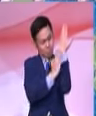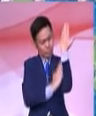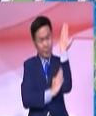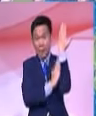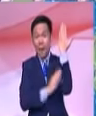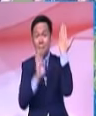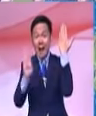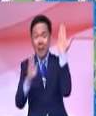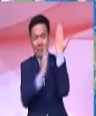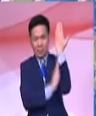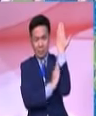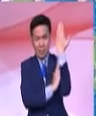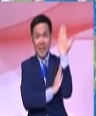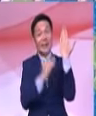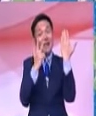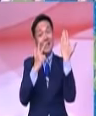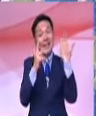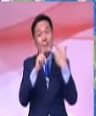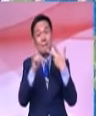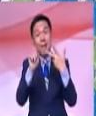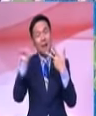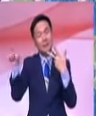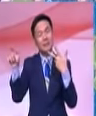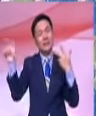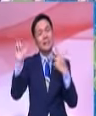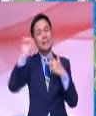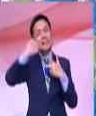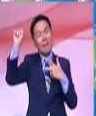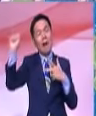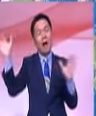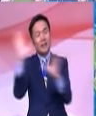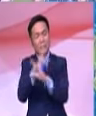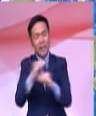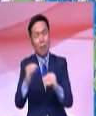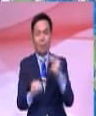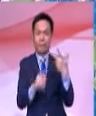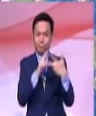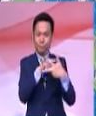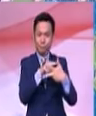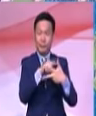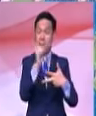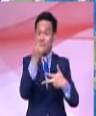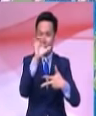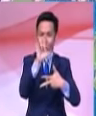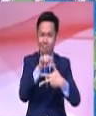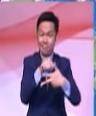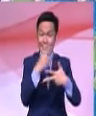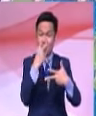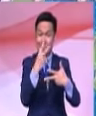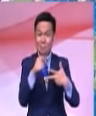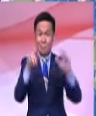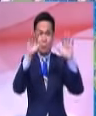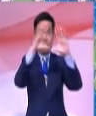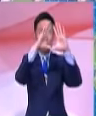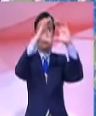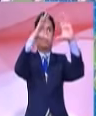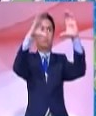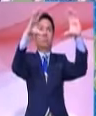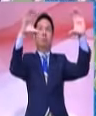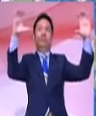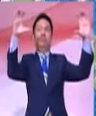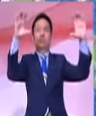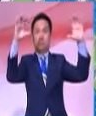yang terakhir sekali, bahagian ketiga adalah negeri Sabah dan juga Sarawak. Bahagian pertama, kita dapat lihat kelompok awan yang tebal